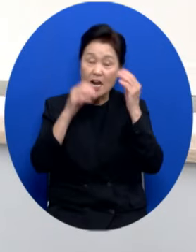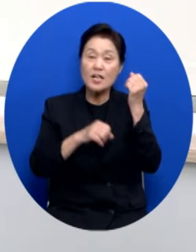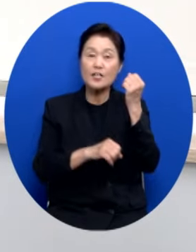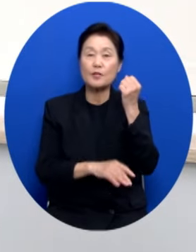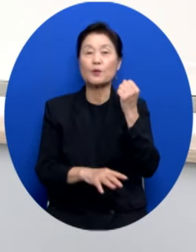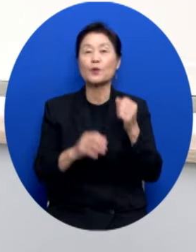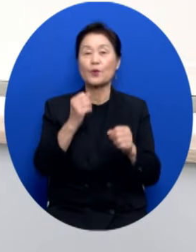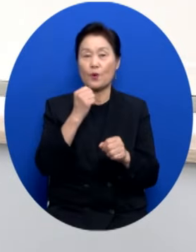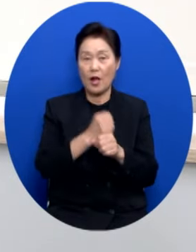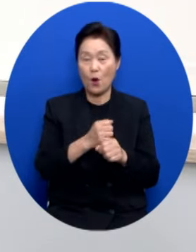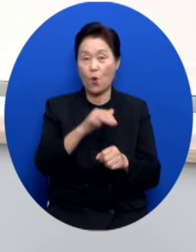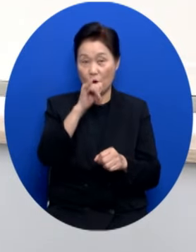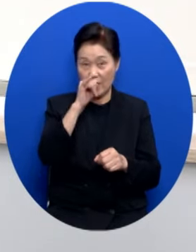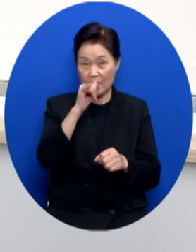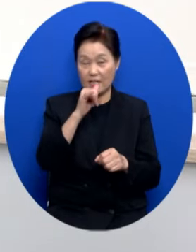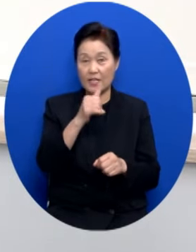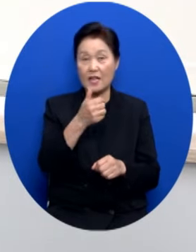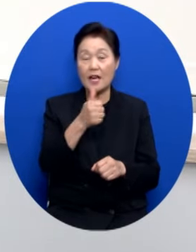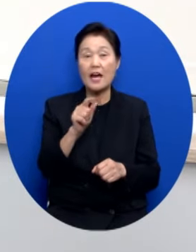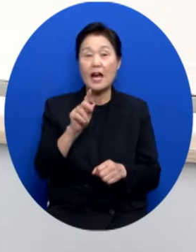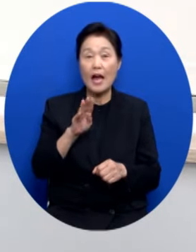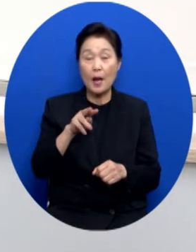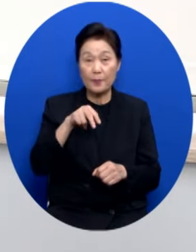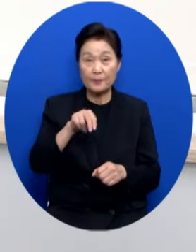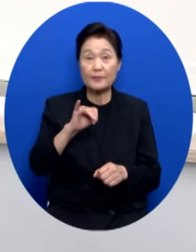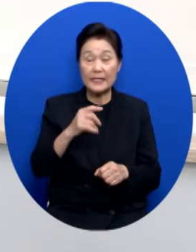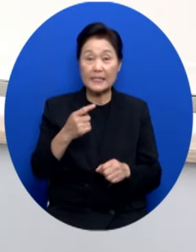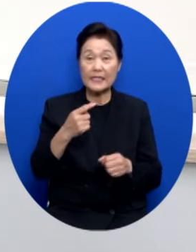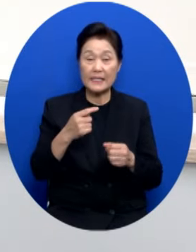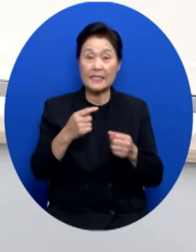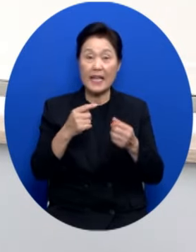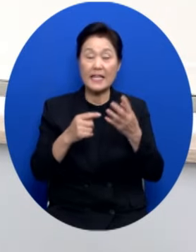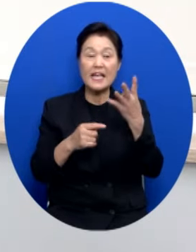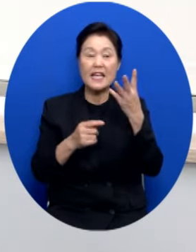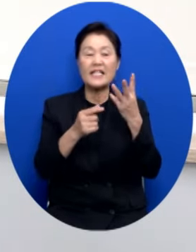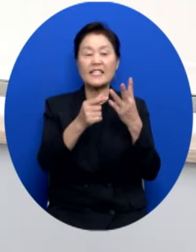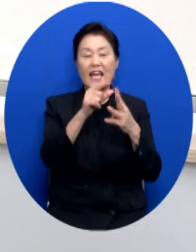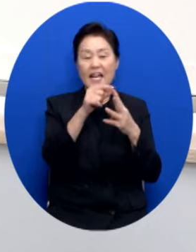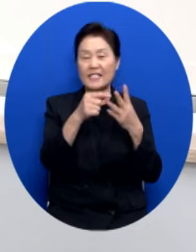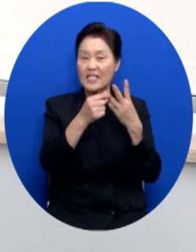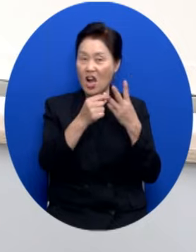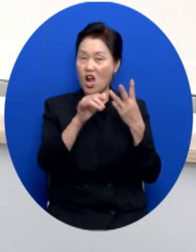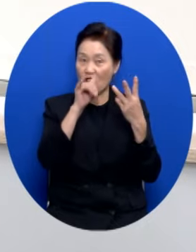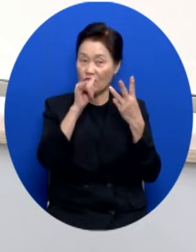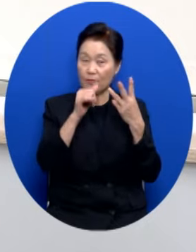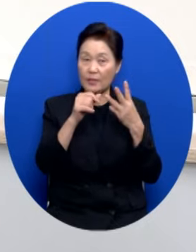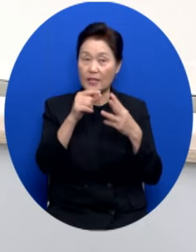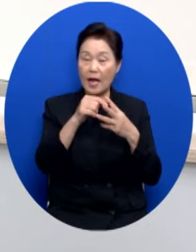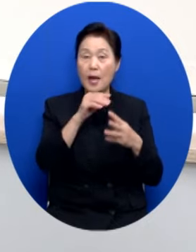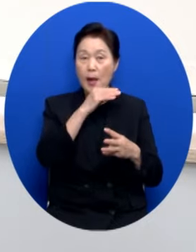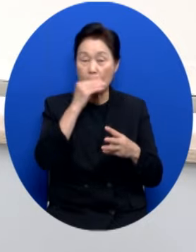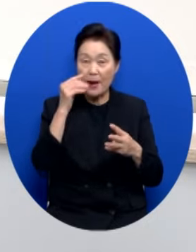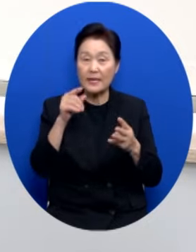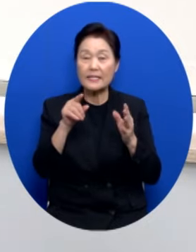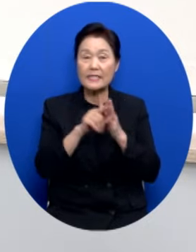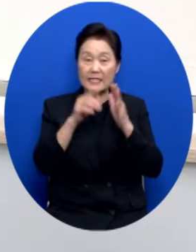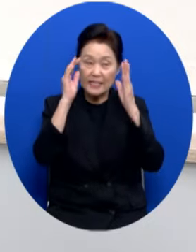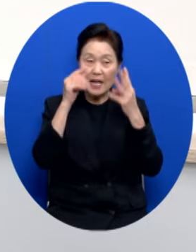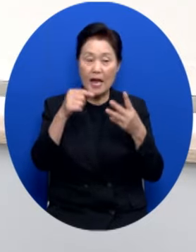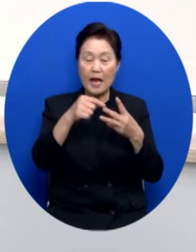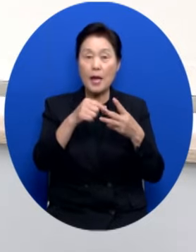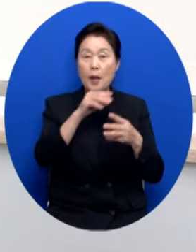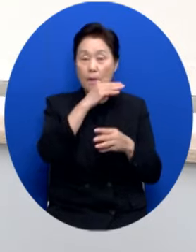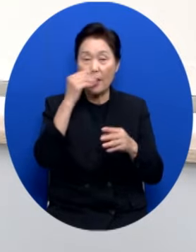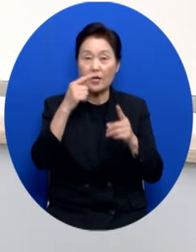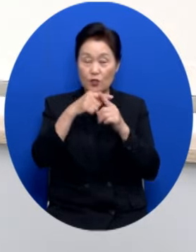한 우리 합신의 세 가지 이념이 있습니다. 바른 신학, 바른 교회,